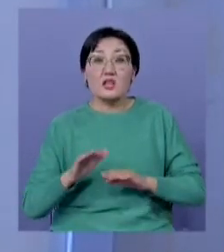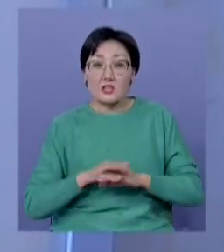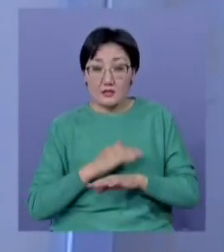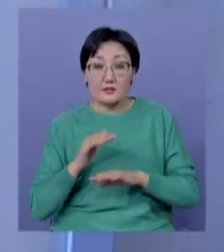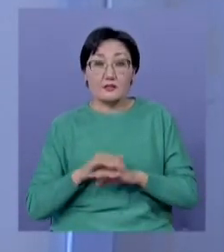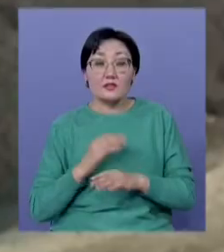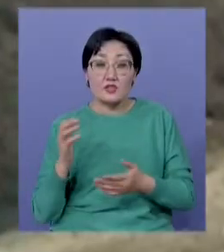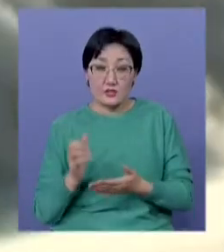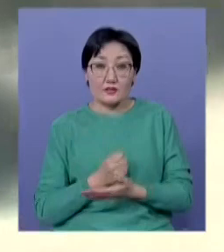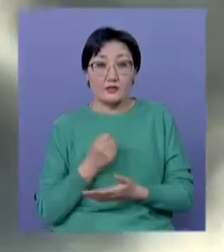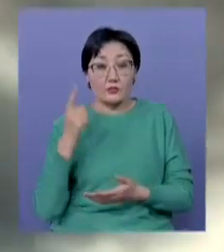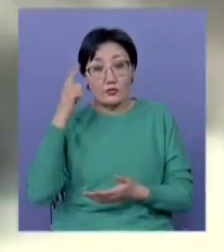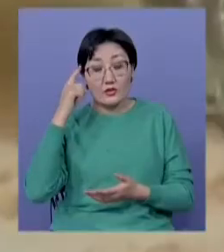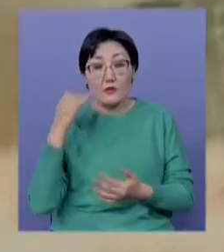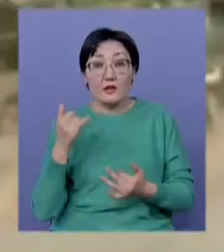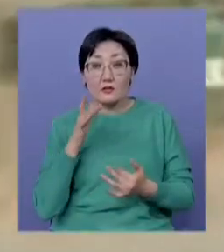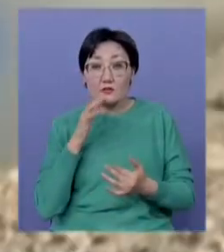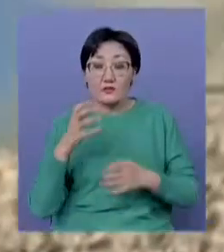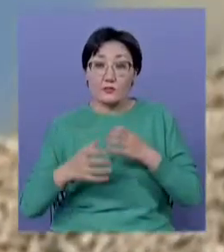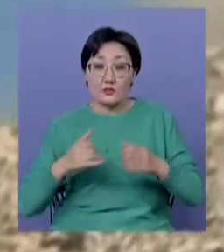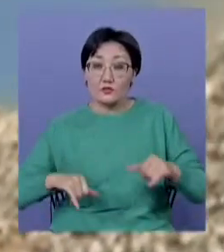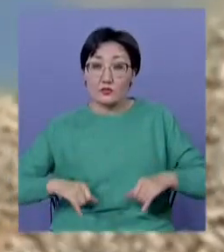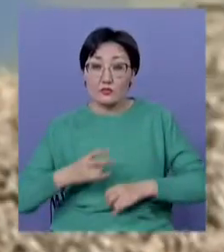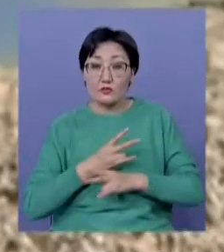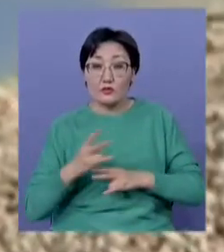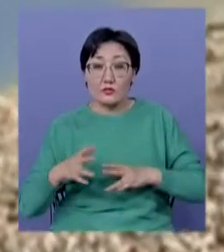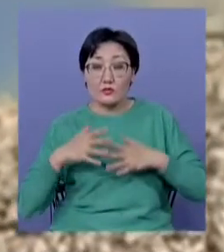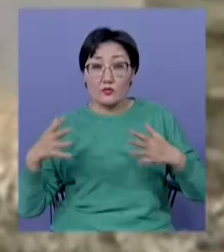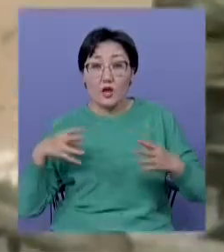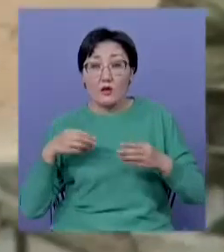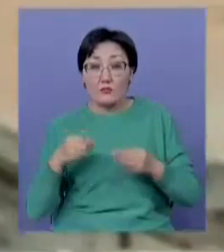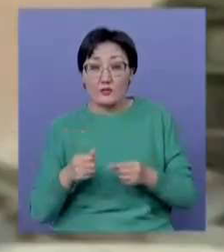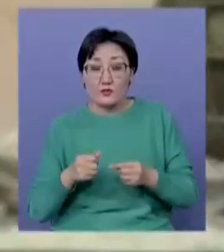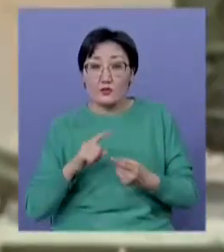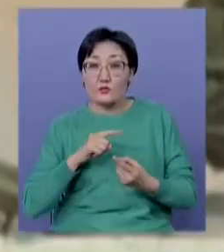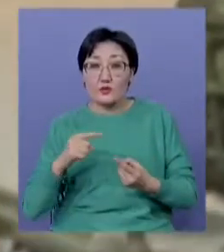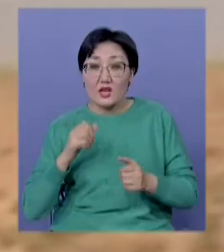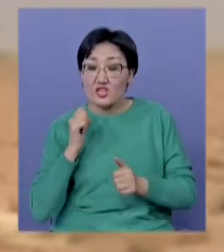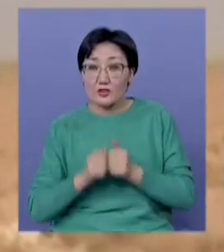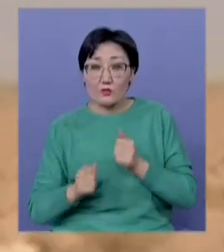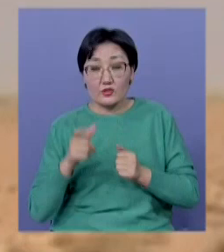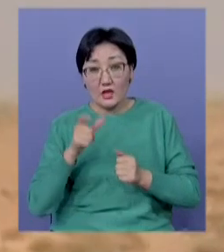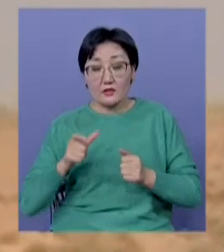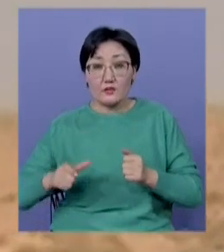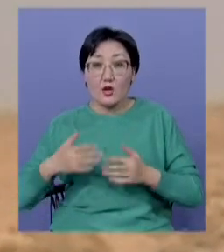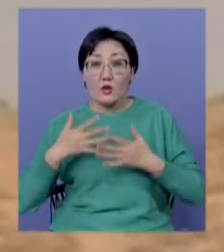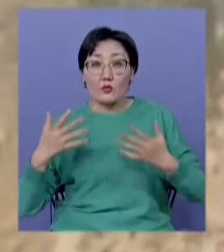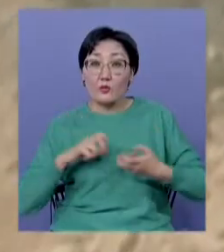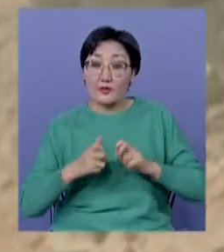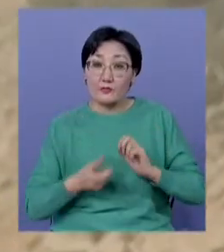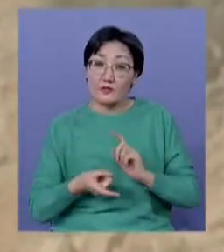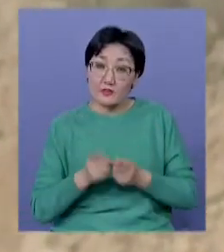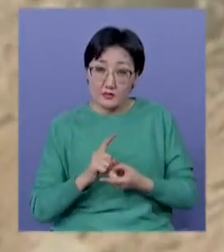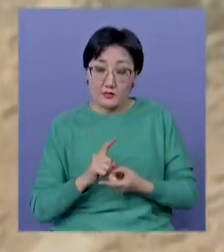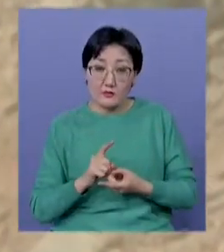жақсылық қана жеңе алады. Қазіргі таңда халықаралық терроризм ауқымы келтірген залалдары мен жиілігі бойынша адамзаттың үлкен